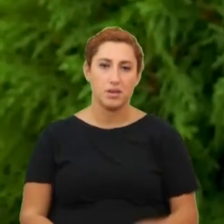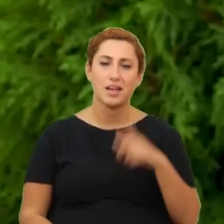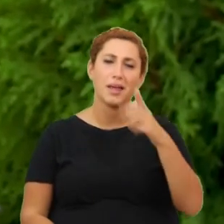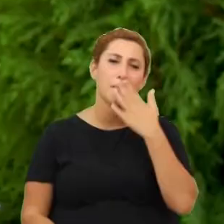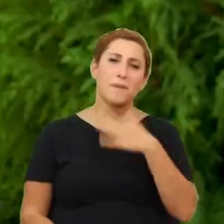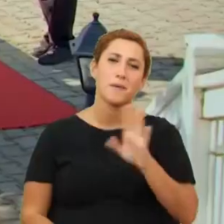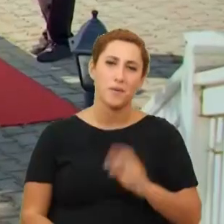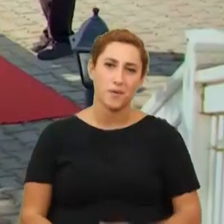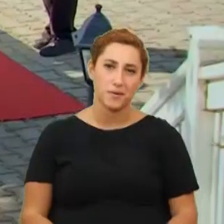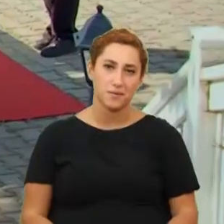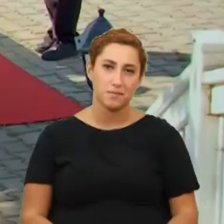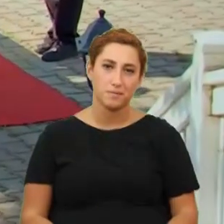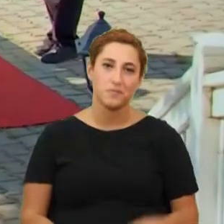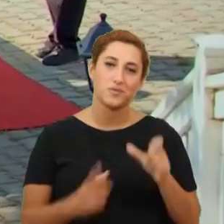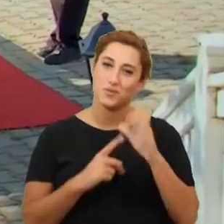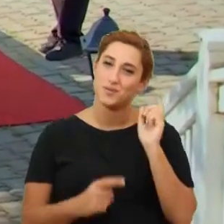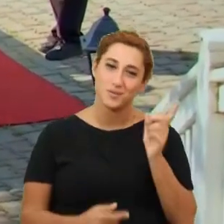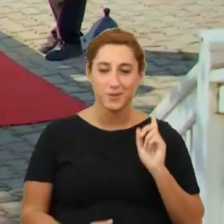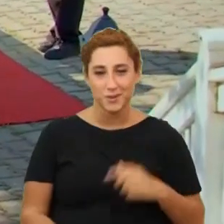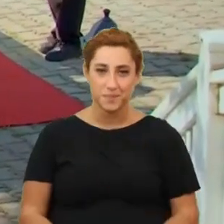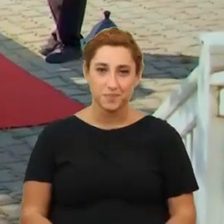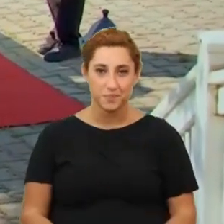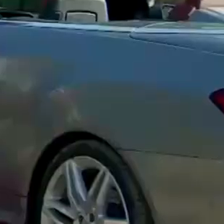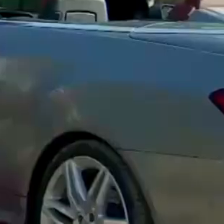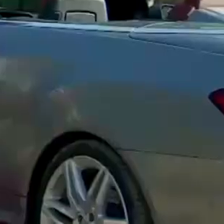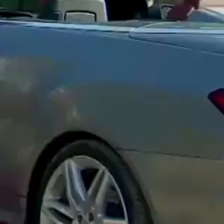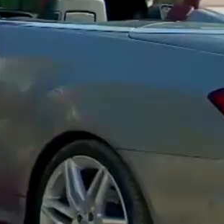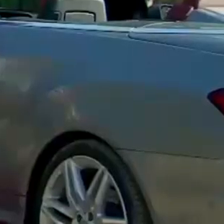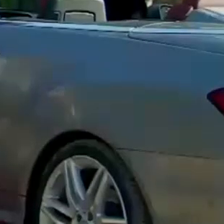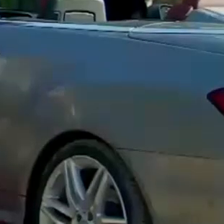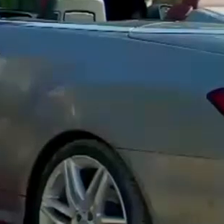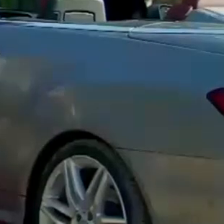yok. Şükrü. Şükrü.